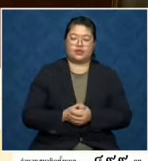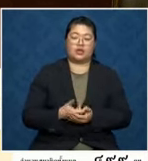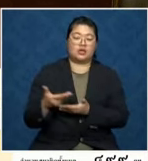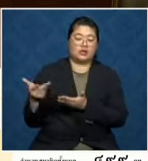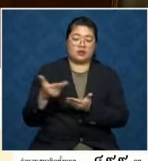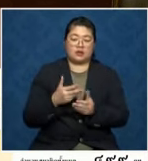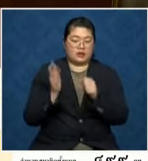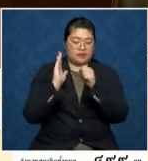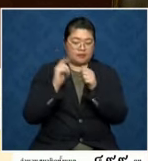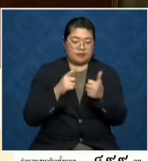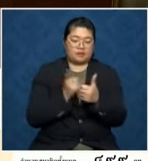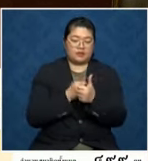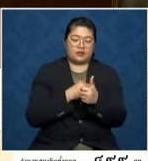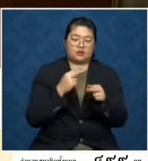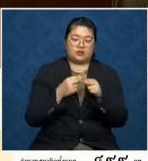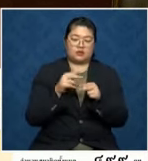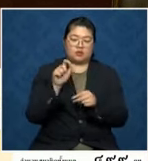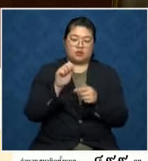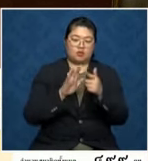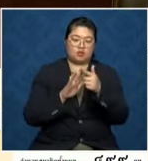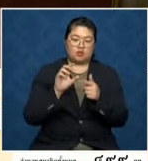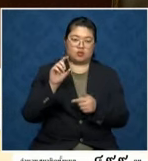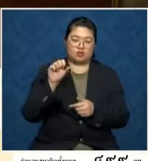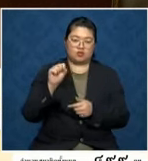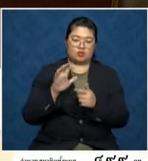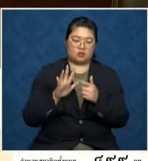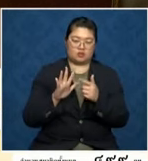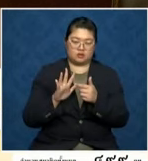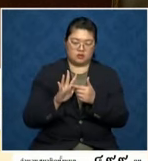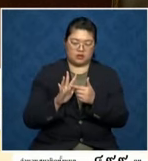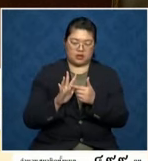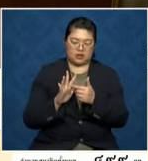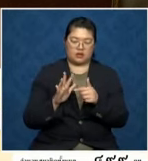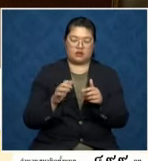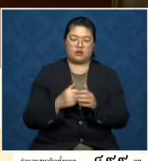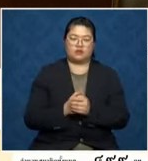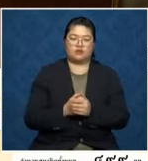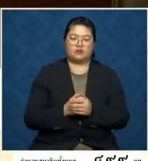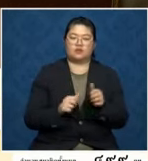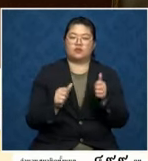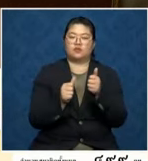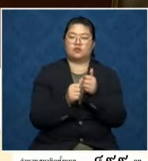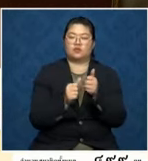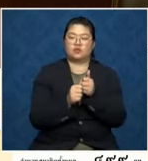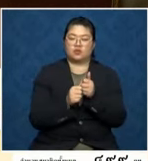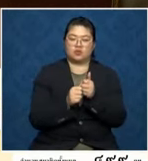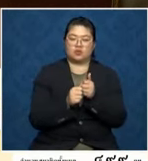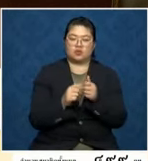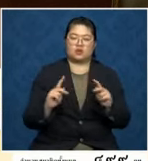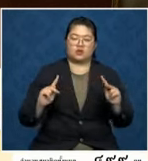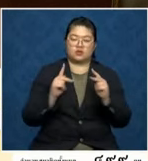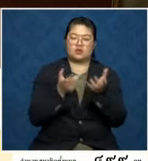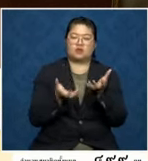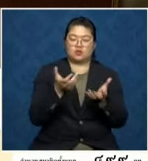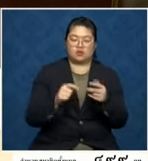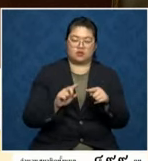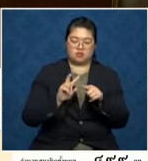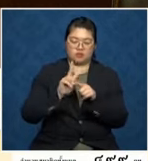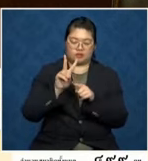ครับ1ท่านอุษาจันทร์พลอยบุญเปี่ยมนะครับผู้ช่วยปลัดกระทรวงยุติธรรมท่านที่2ท่